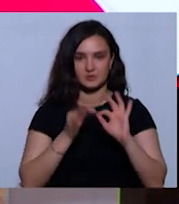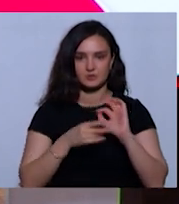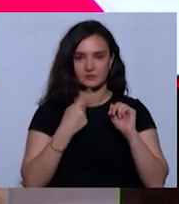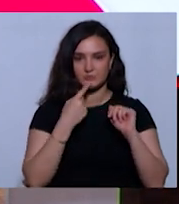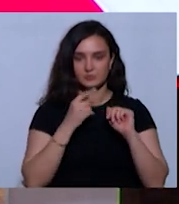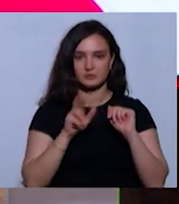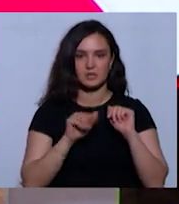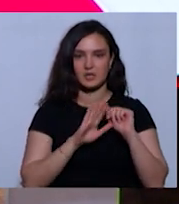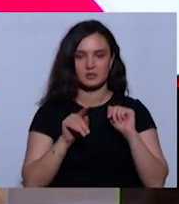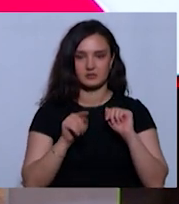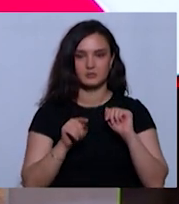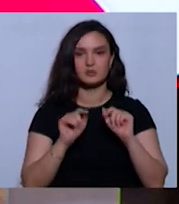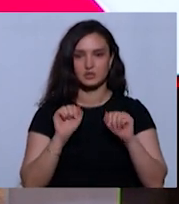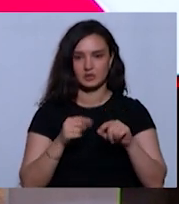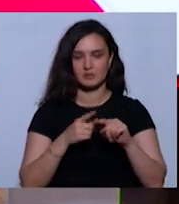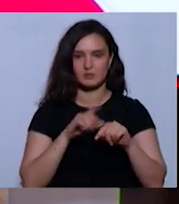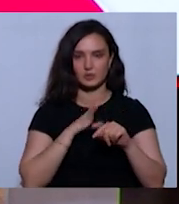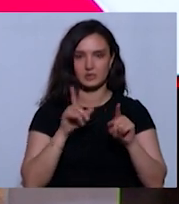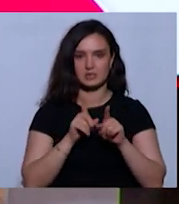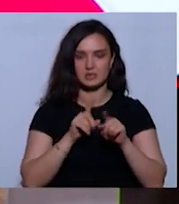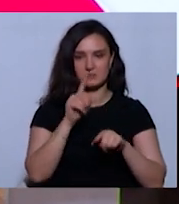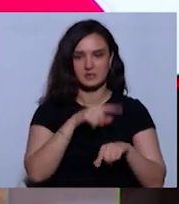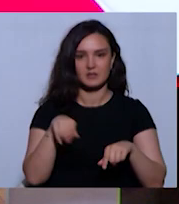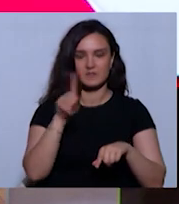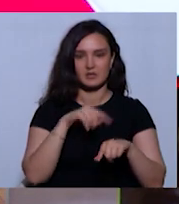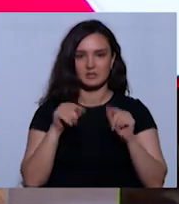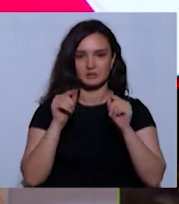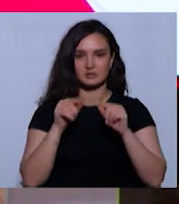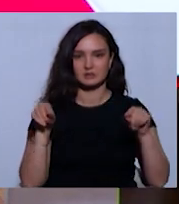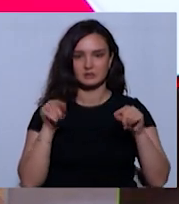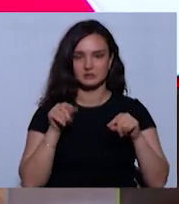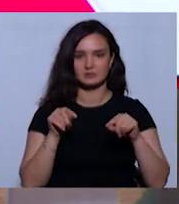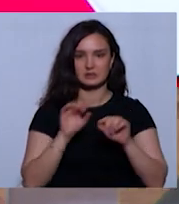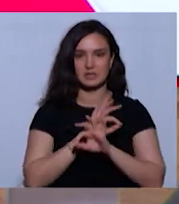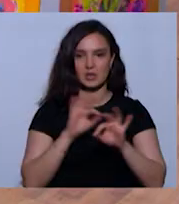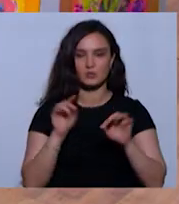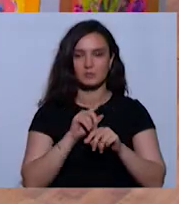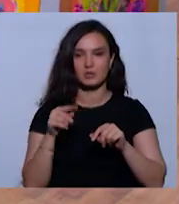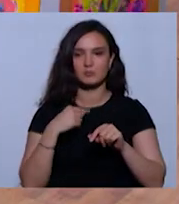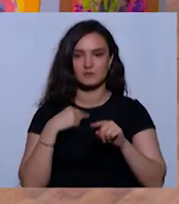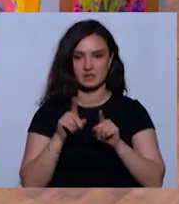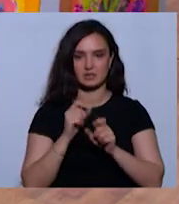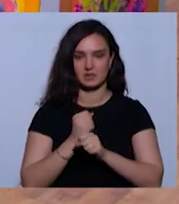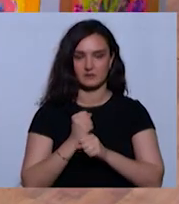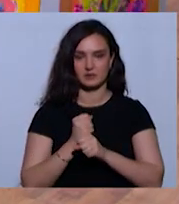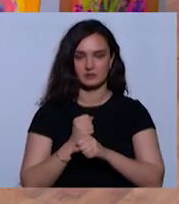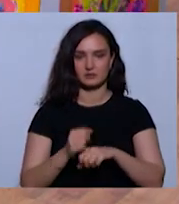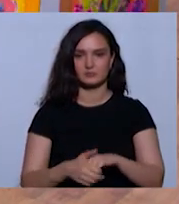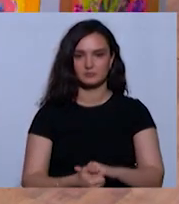და რა სხვა. შეიძლება ესეთი მრგვალი არ არის აკვარიუმი იდეალური, მაგრამ ჩვენ ესეთი